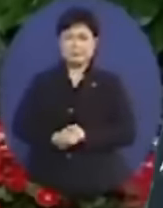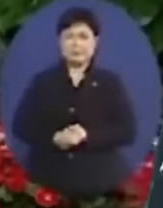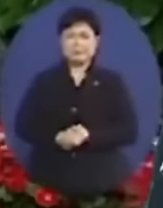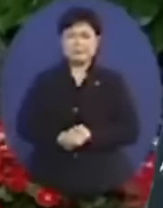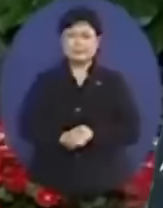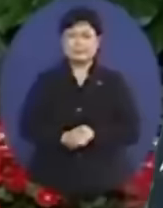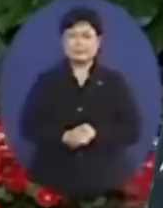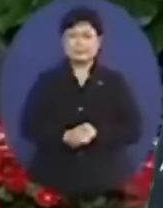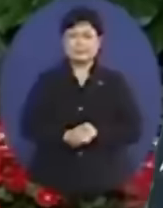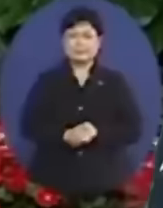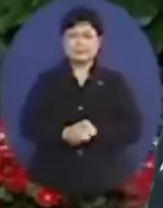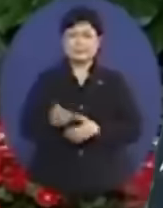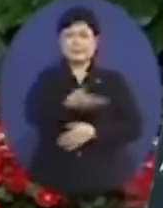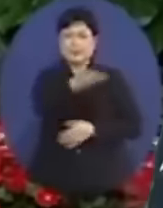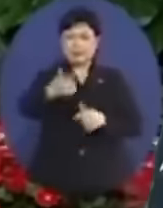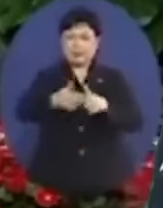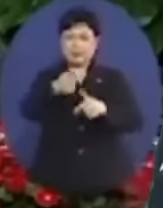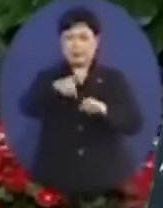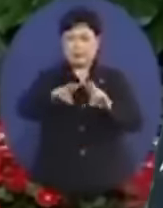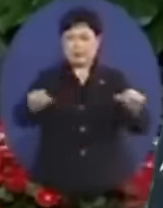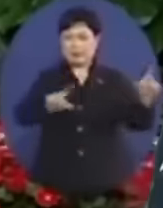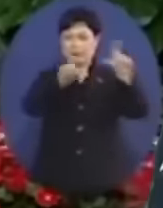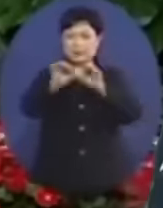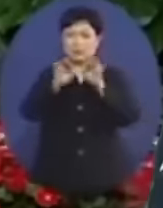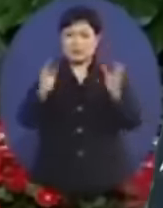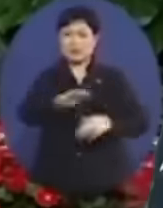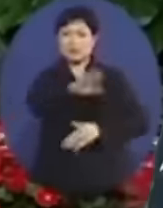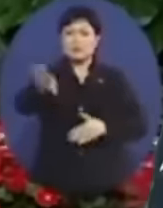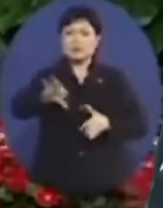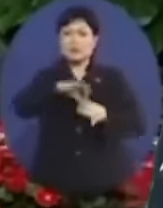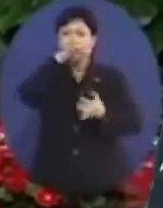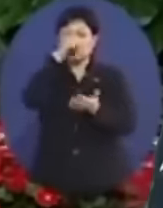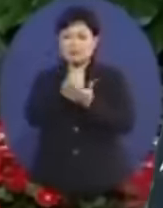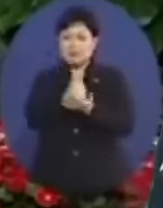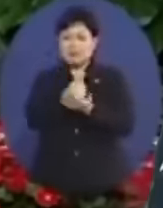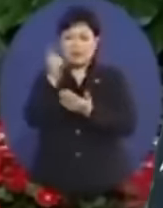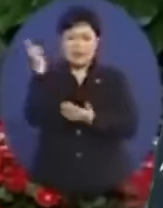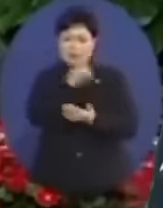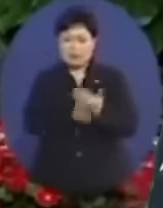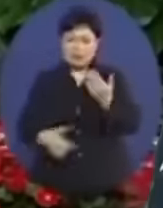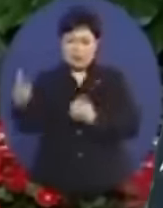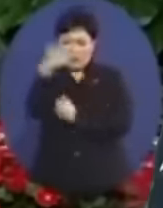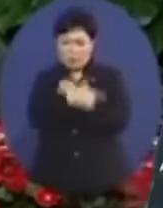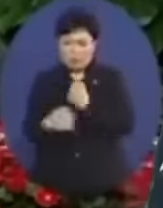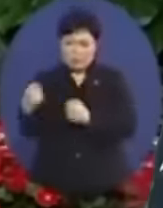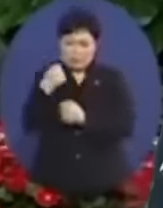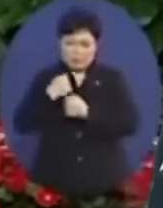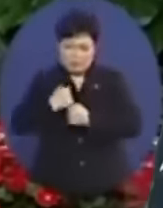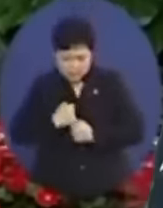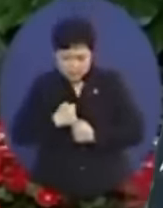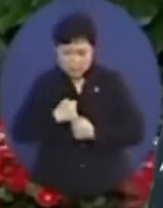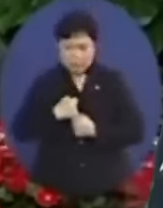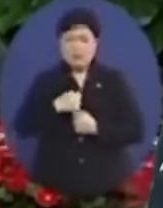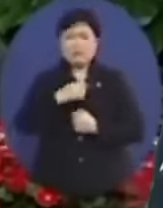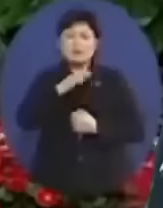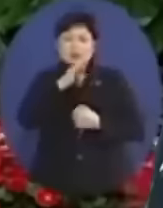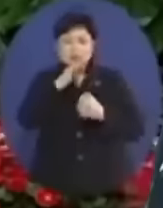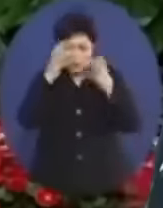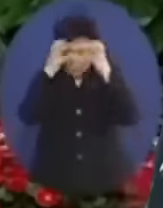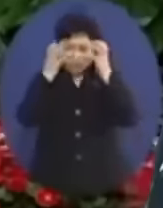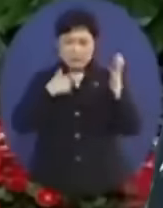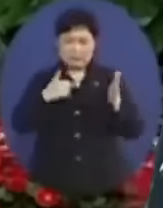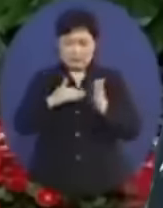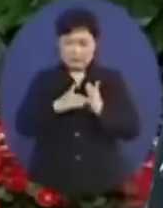없습니다 여러분 예수님은이 땅에 4년 동안 우리의 죄악을 온에 그인 슬픔을습니다 그러나